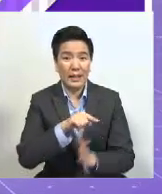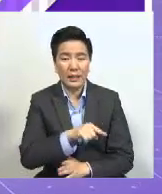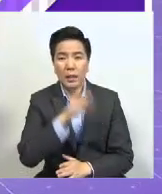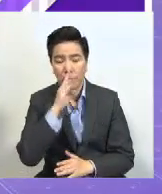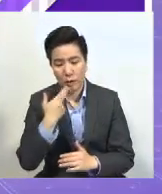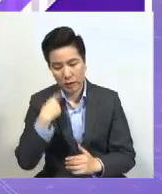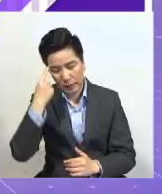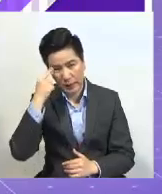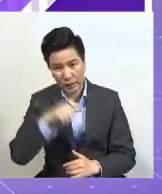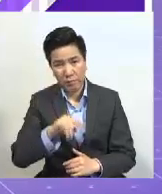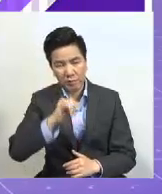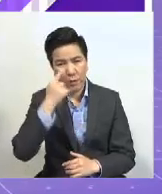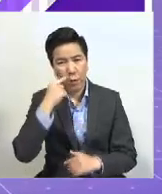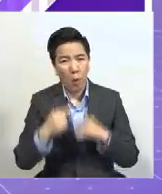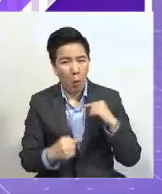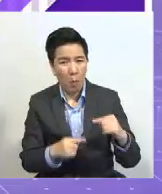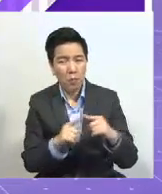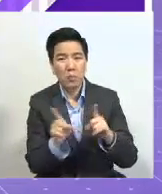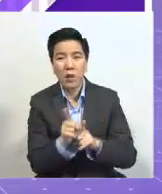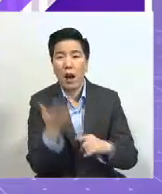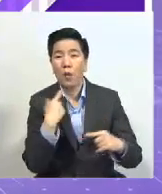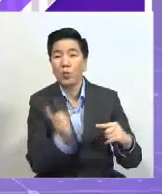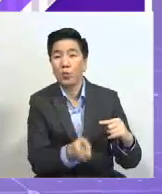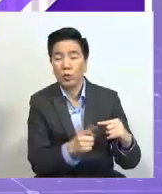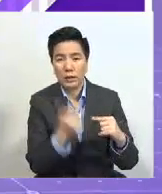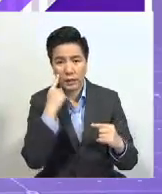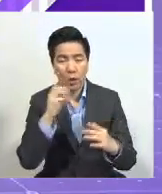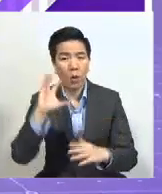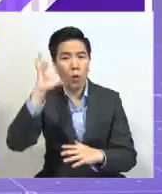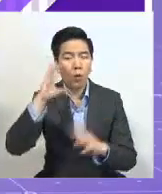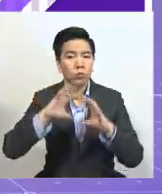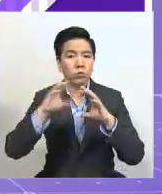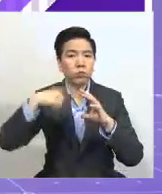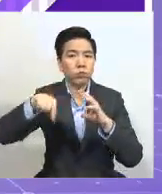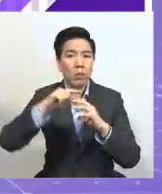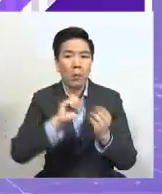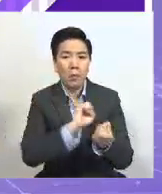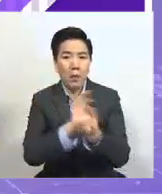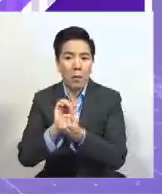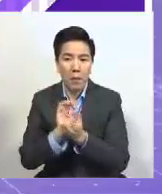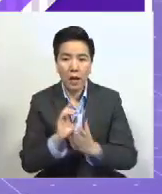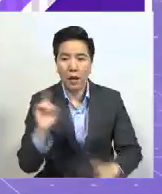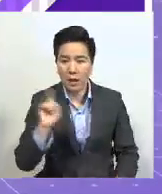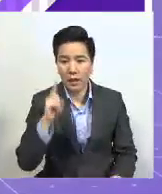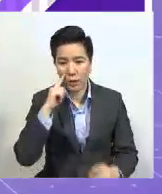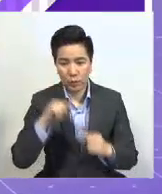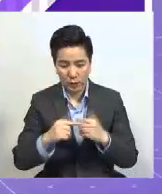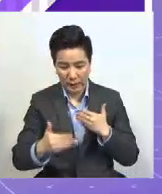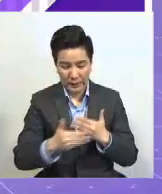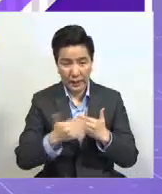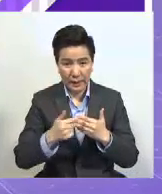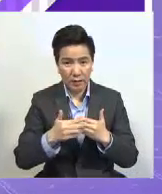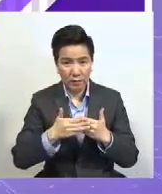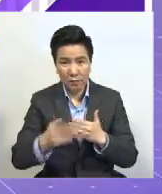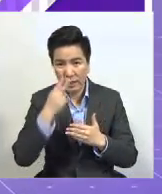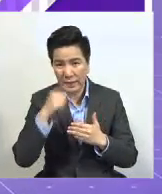ถ้ามุมมองของอาจารย์ก็อาจจะกลับไปซ้ำรอยประวัติศาสตร์ได้แล้วถ้าทั้งโลกล่ะคะอาจารย์ผลกระทบที่จะเกิดขึ้นในระยะสั้นๆที่